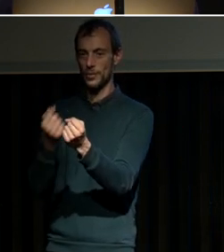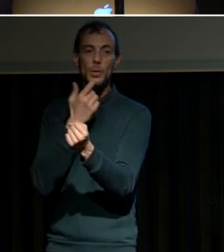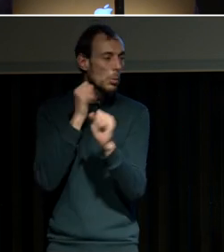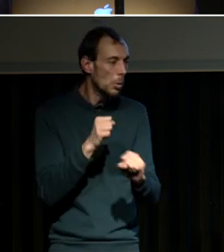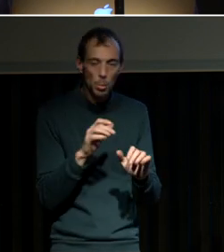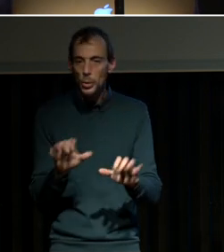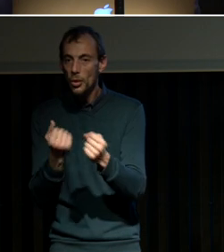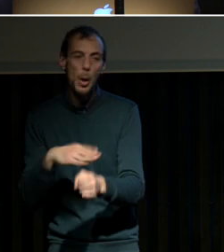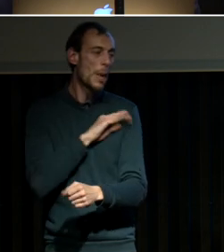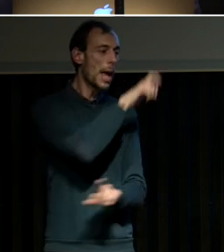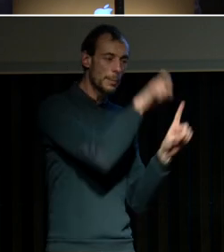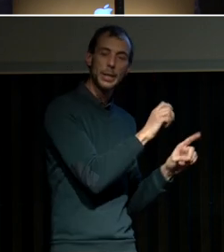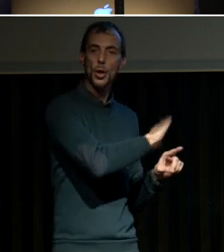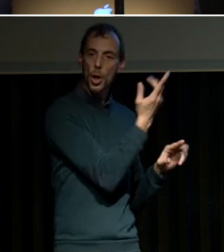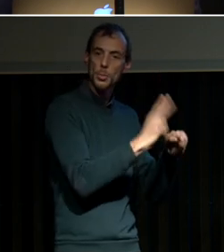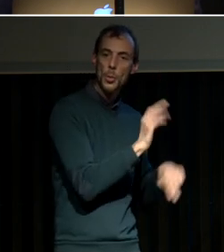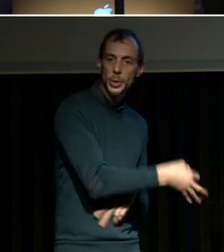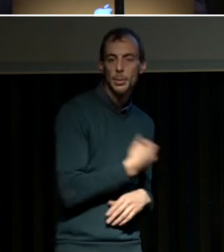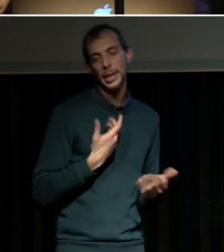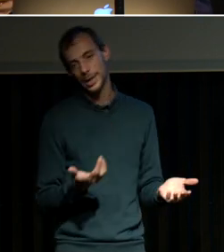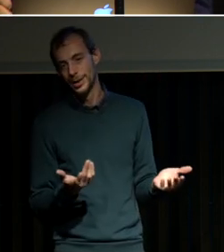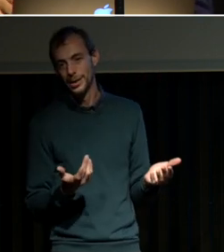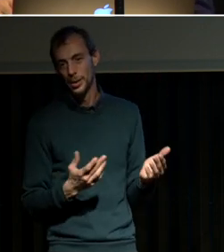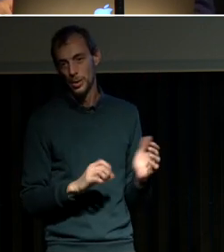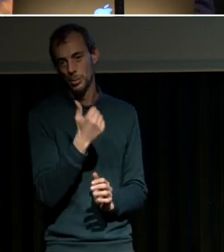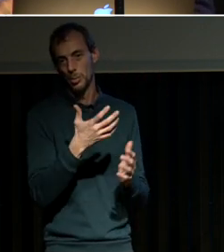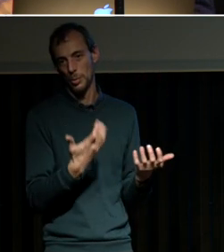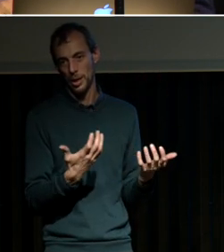tant que médecin pour sauver ces gens, pour qu'ils ne soient pas donneurs.